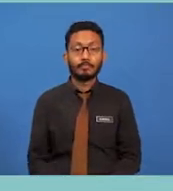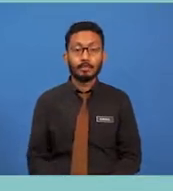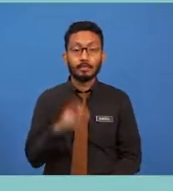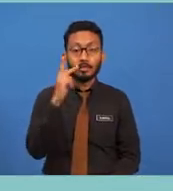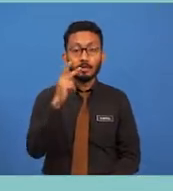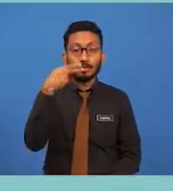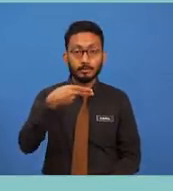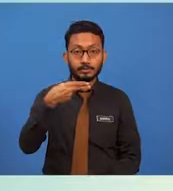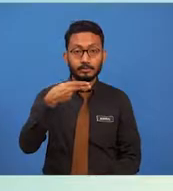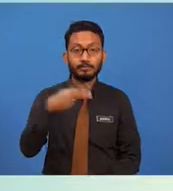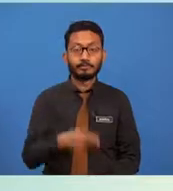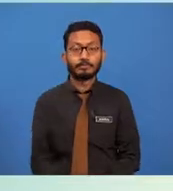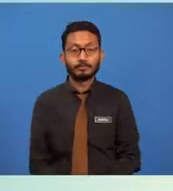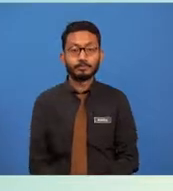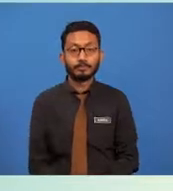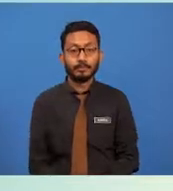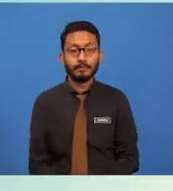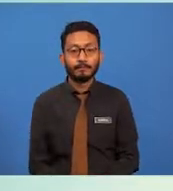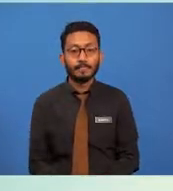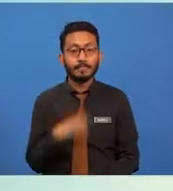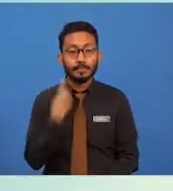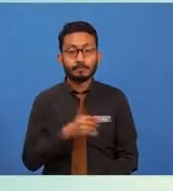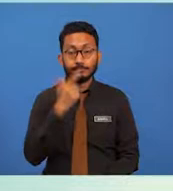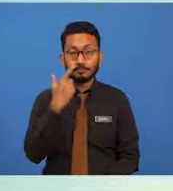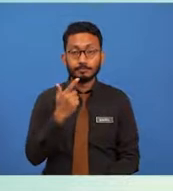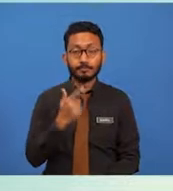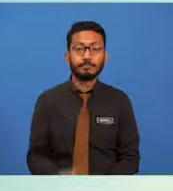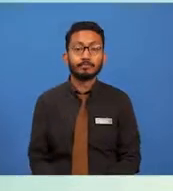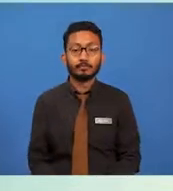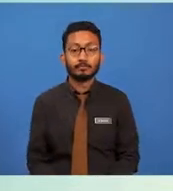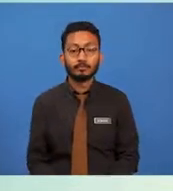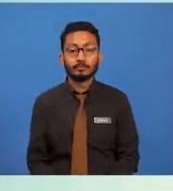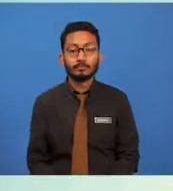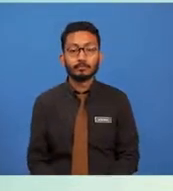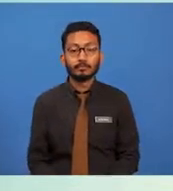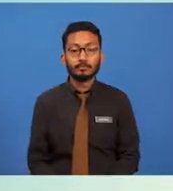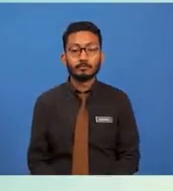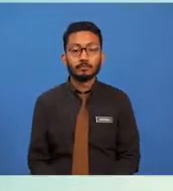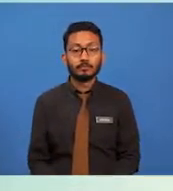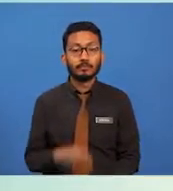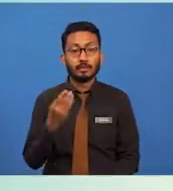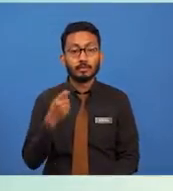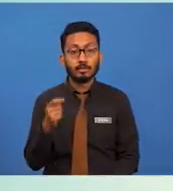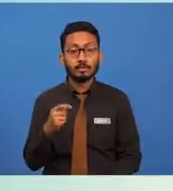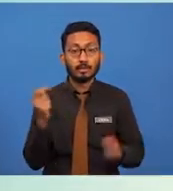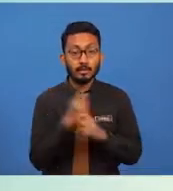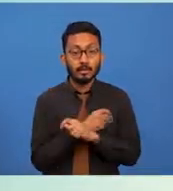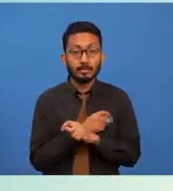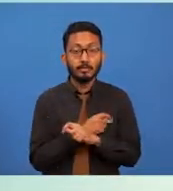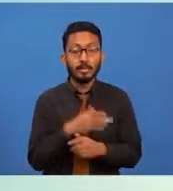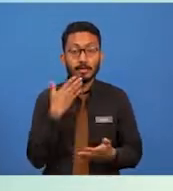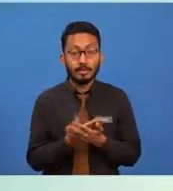hidroksida. Mari kita perhatikan persamaan tindak balas antara base dan asid